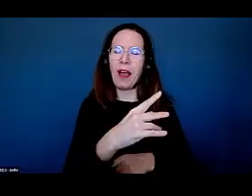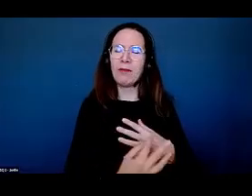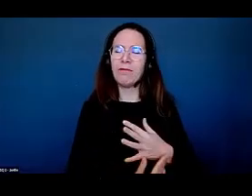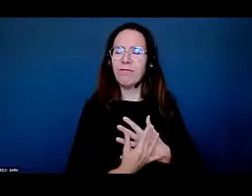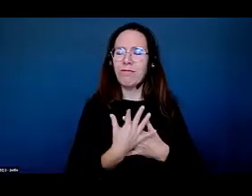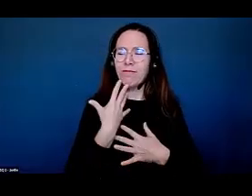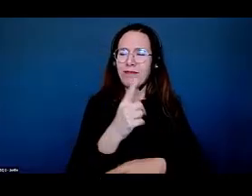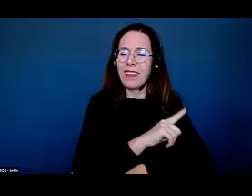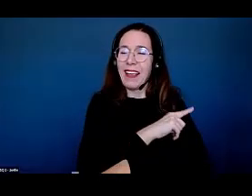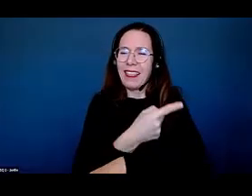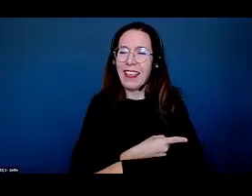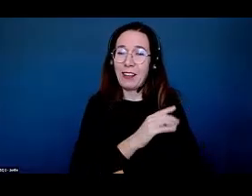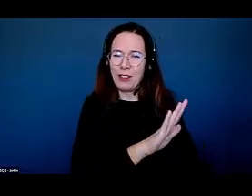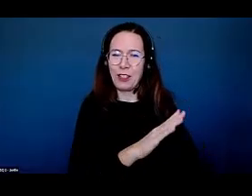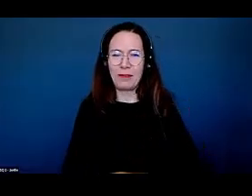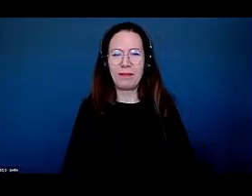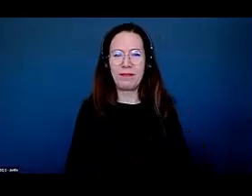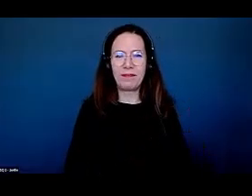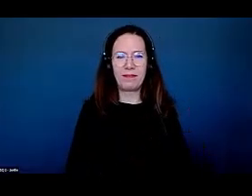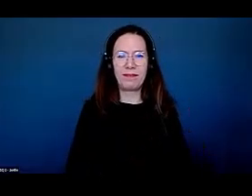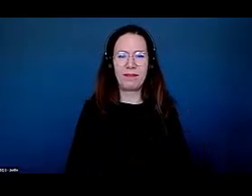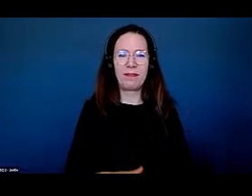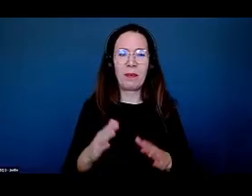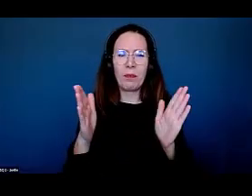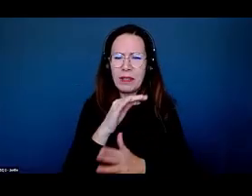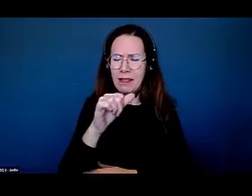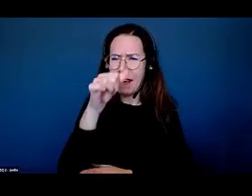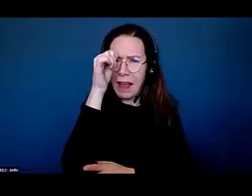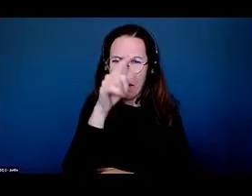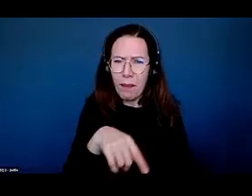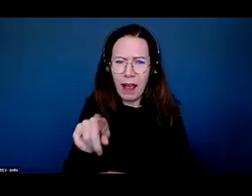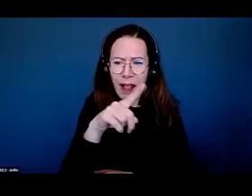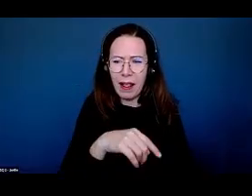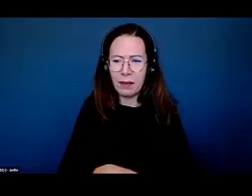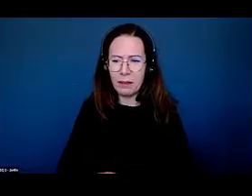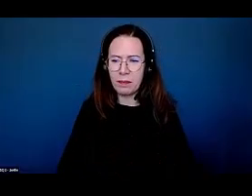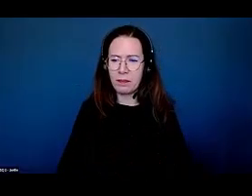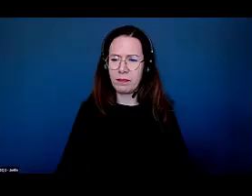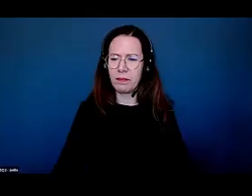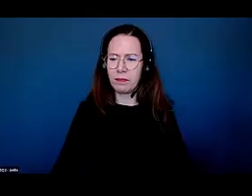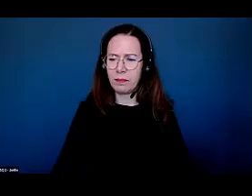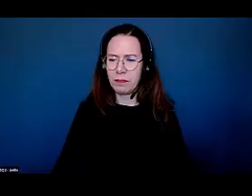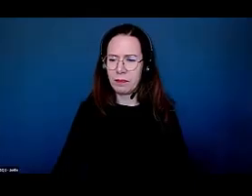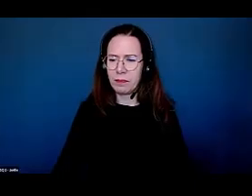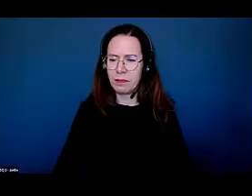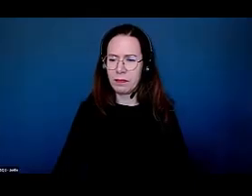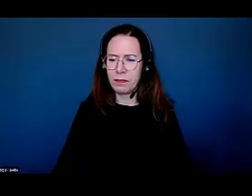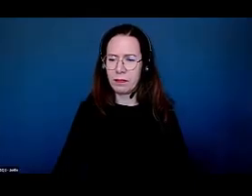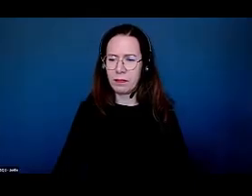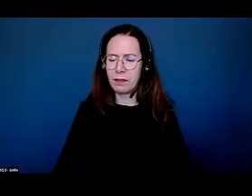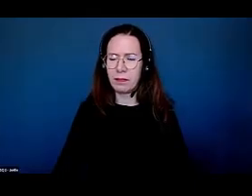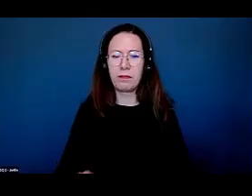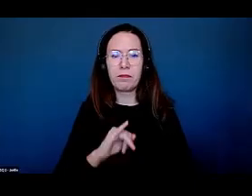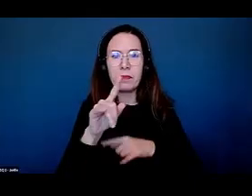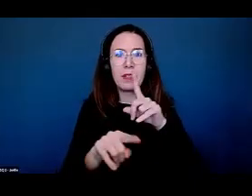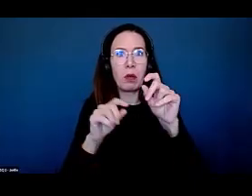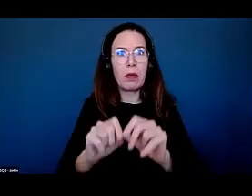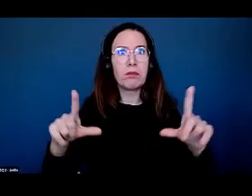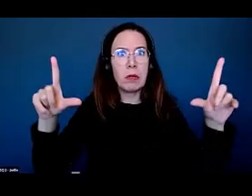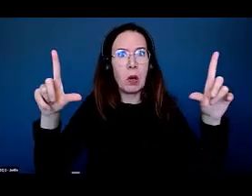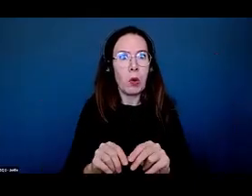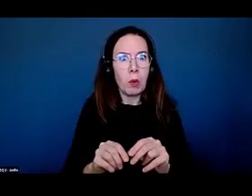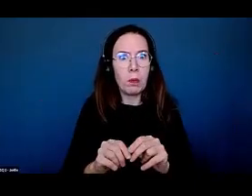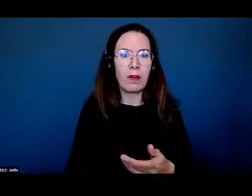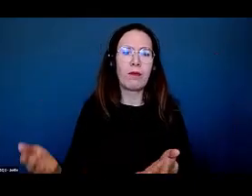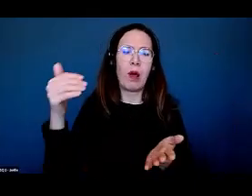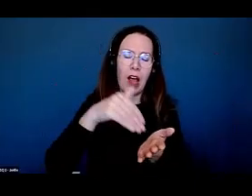comprendre l'énergie que vous vouliez transmettre. Petit rappel, si le sondage